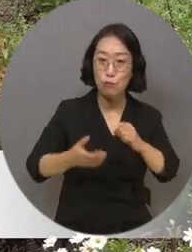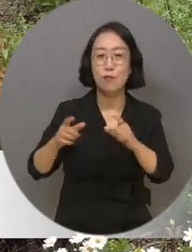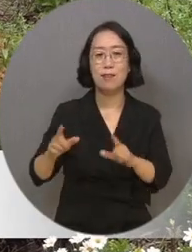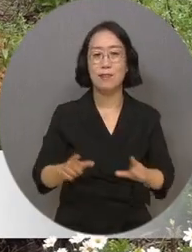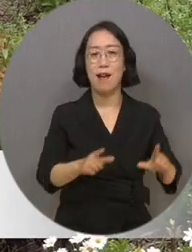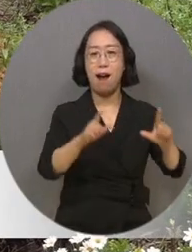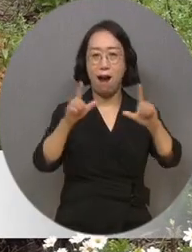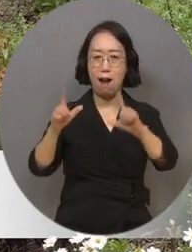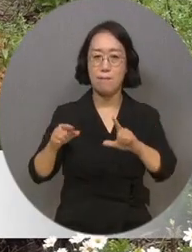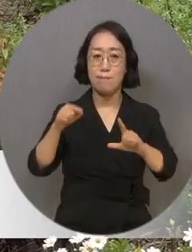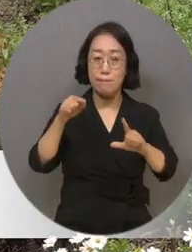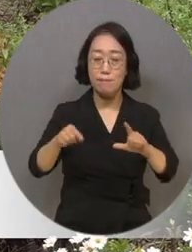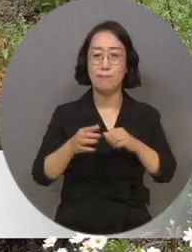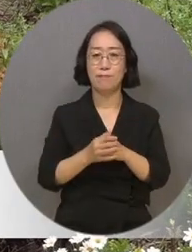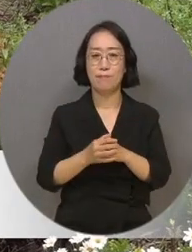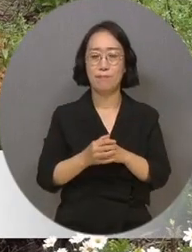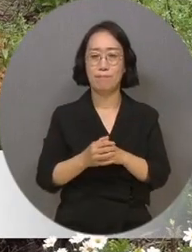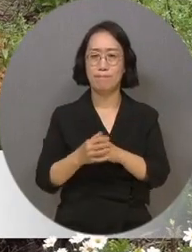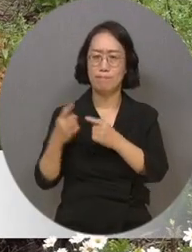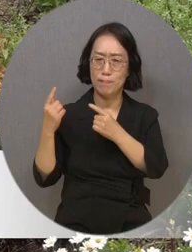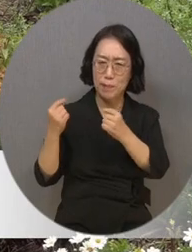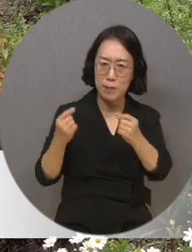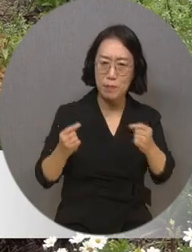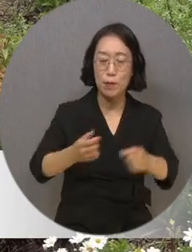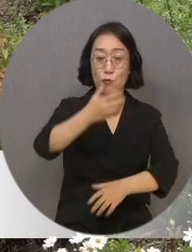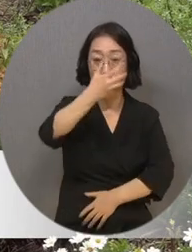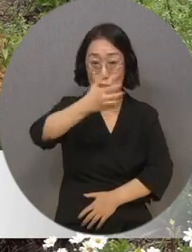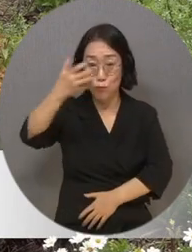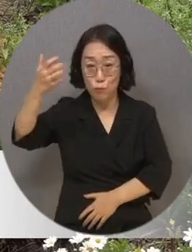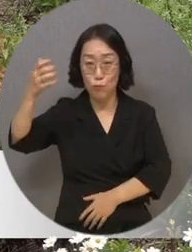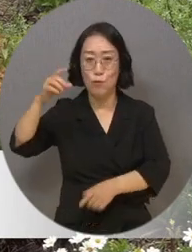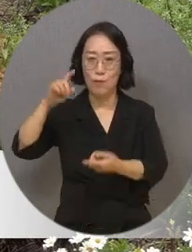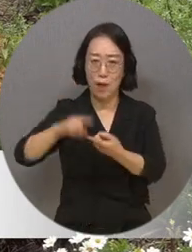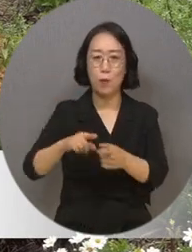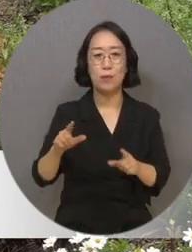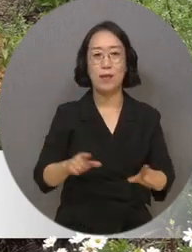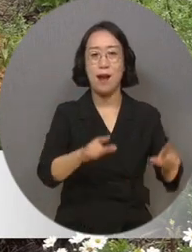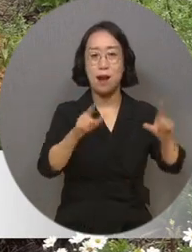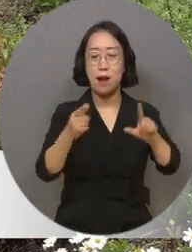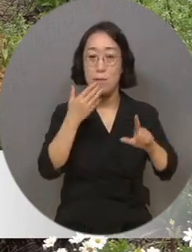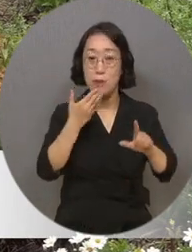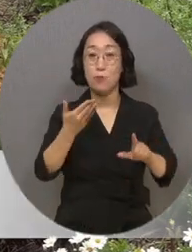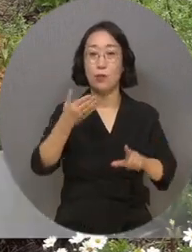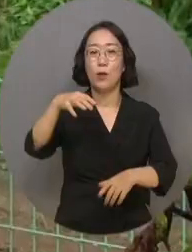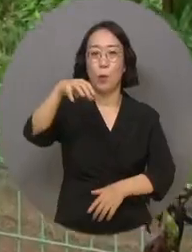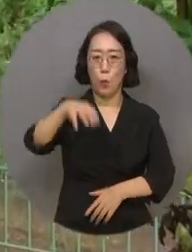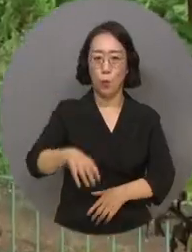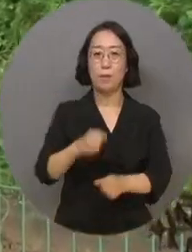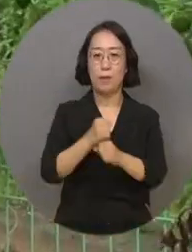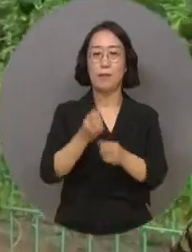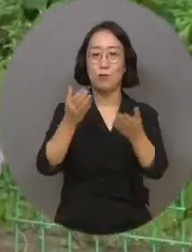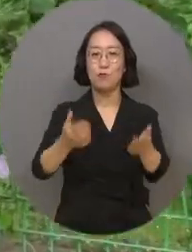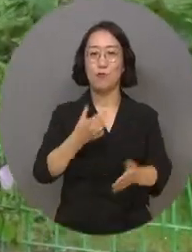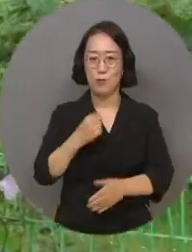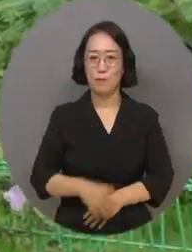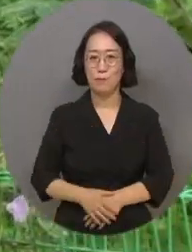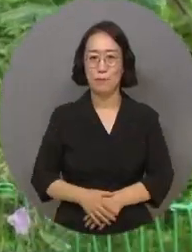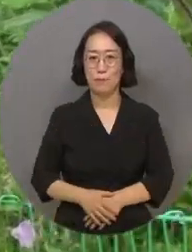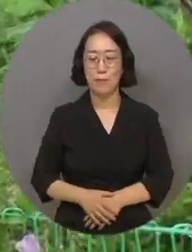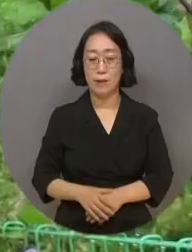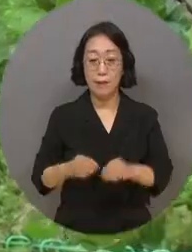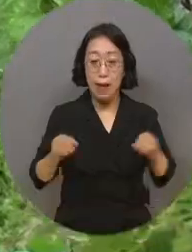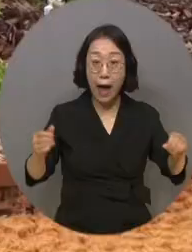삶을 꿈꾸고 그걸 이제 실제 살아갈 수 있는 그런 이제 장을 마련하려고 그럽니다. 사람이 땅을 돌보는